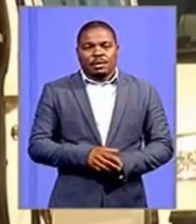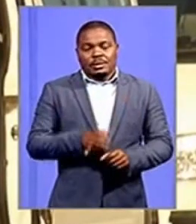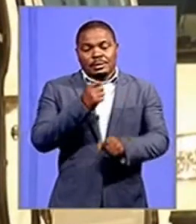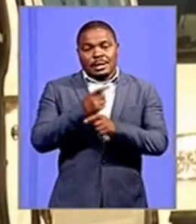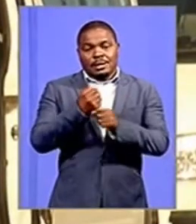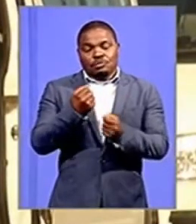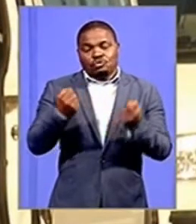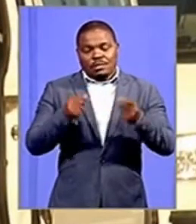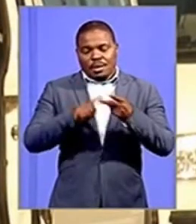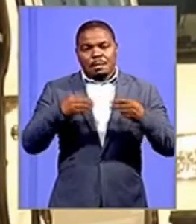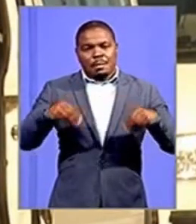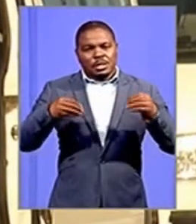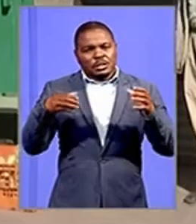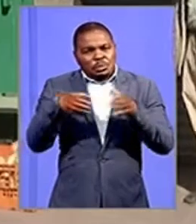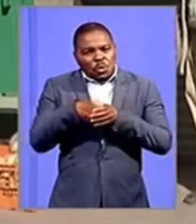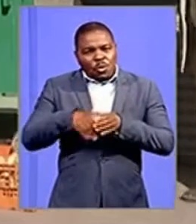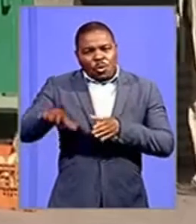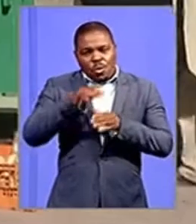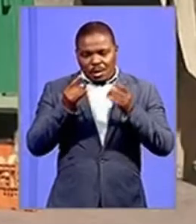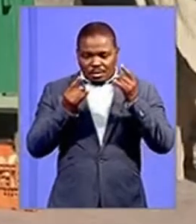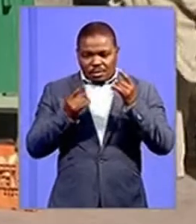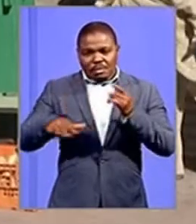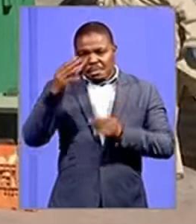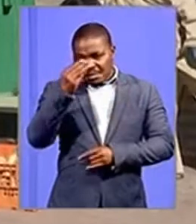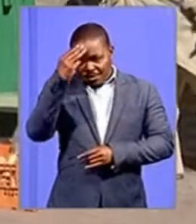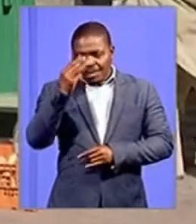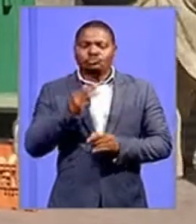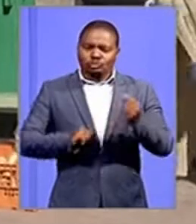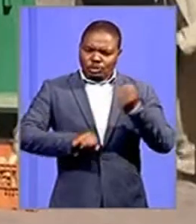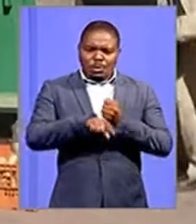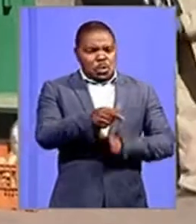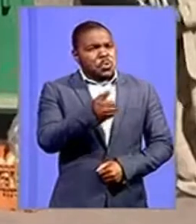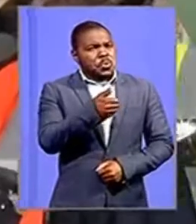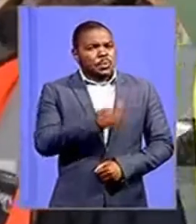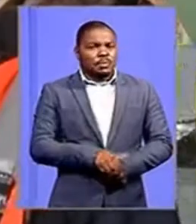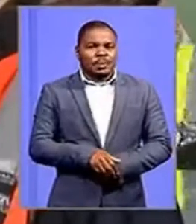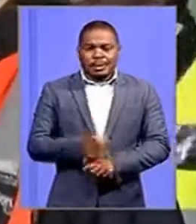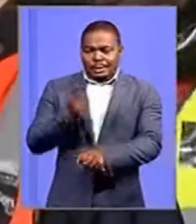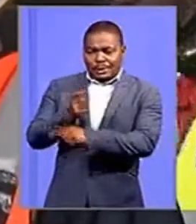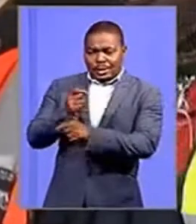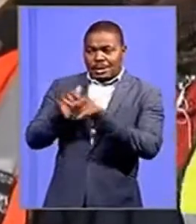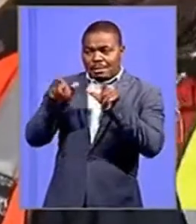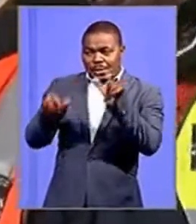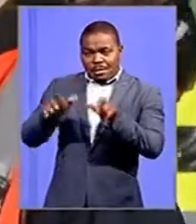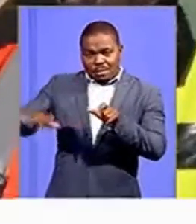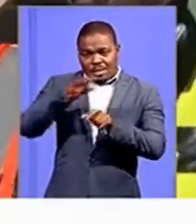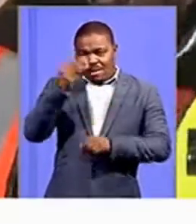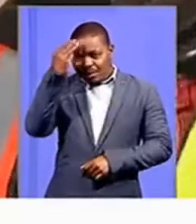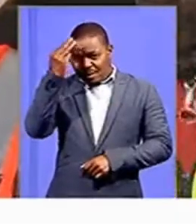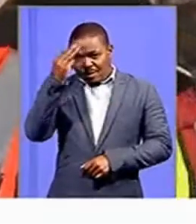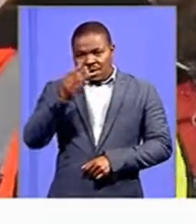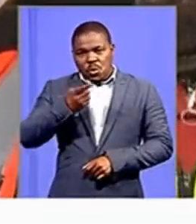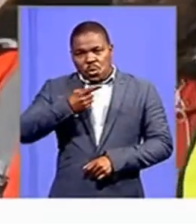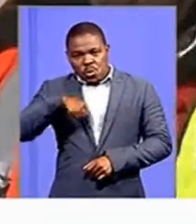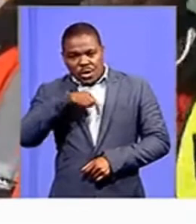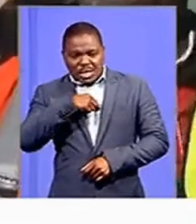ditekesi le bagwebi potlana mo toropong ya Mahikeng ba emanokeng le tsholo leno. Rena le batho ba di-taxi mo Mahikeng re ba go